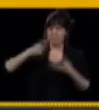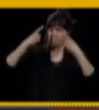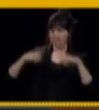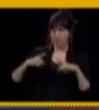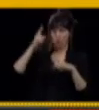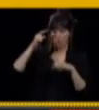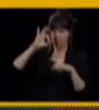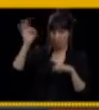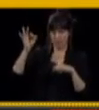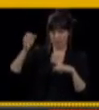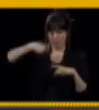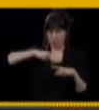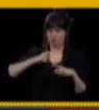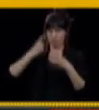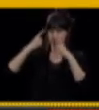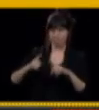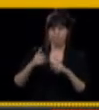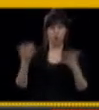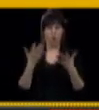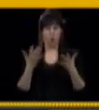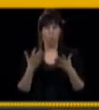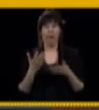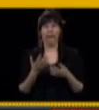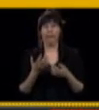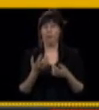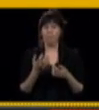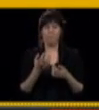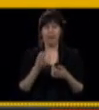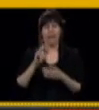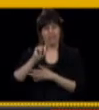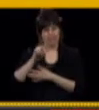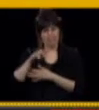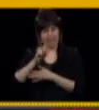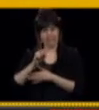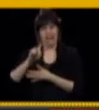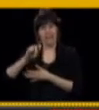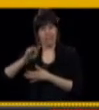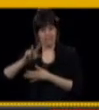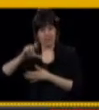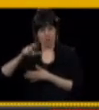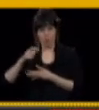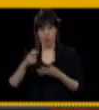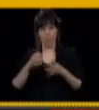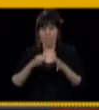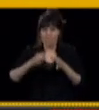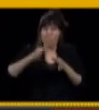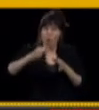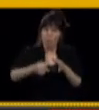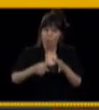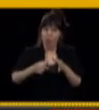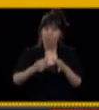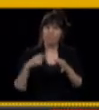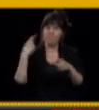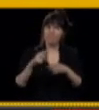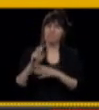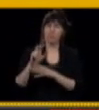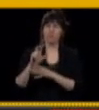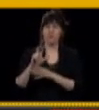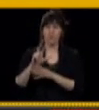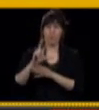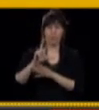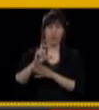donc de l'argent qu'ils ont collecté en tps tvq au 30 juin donc vous savez québec collecte